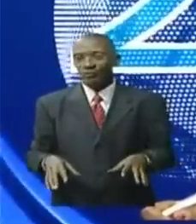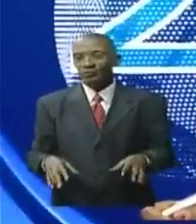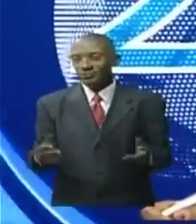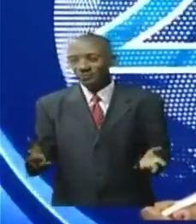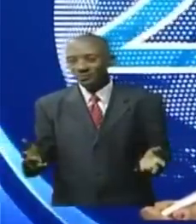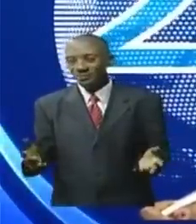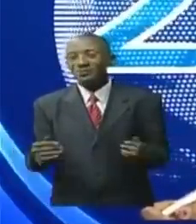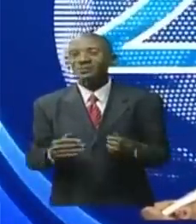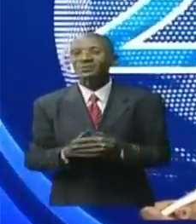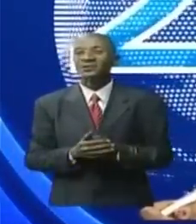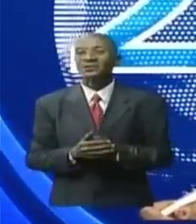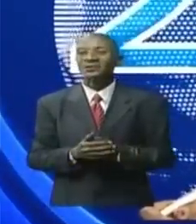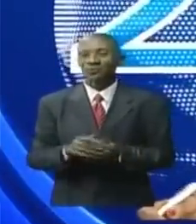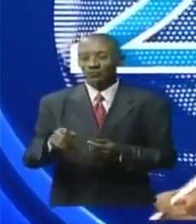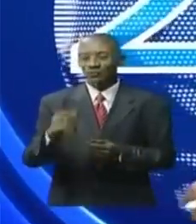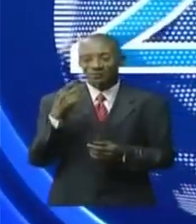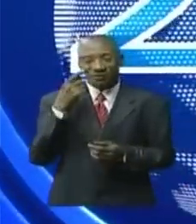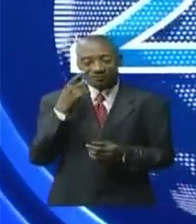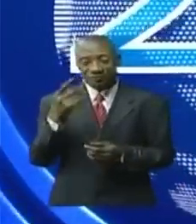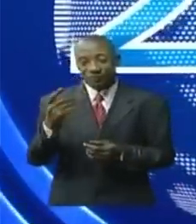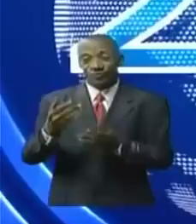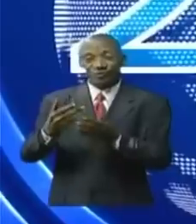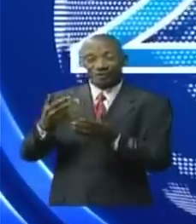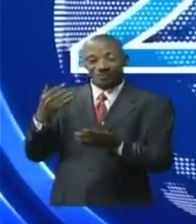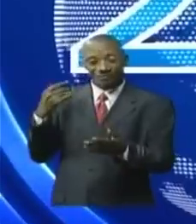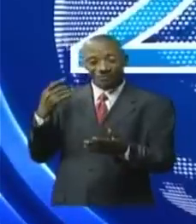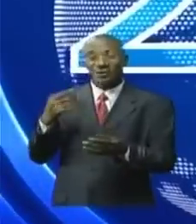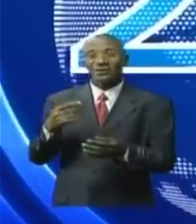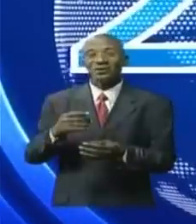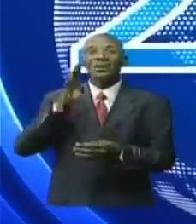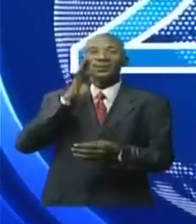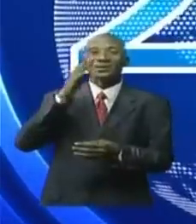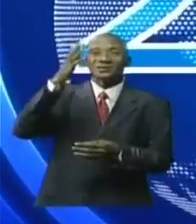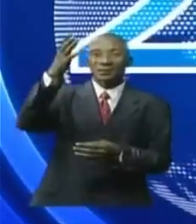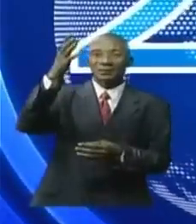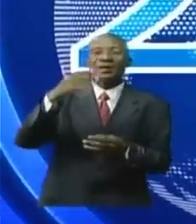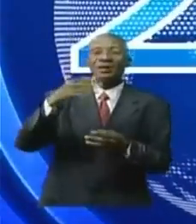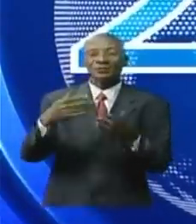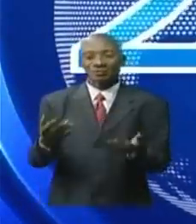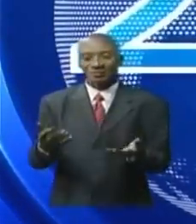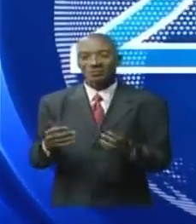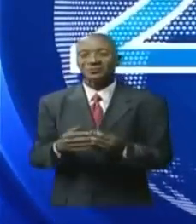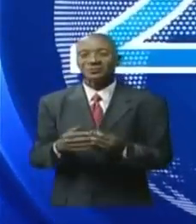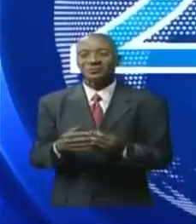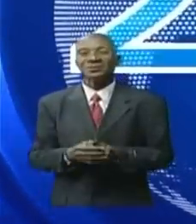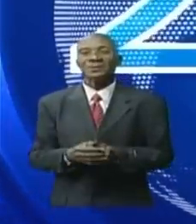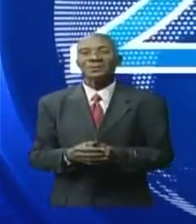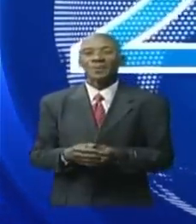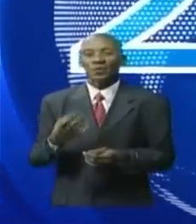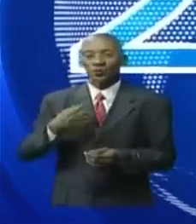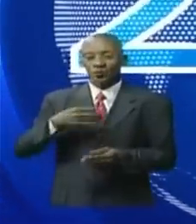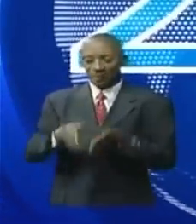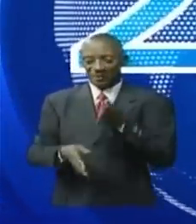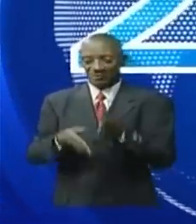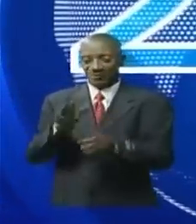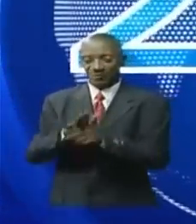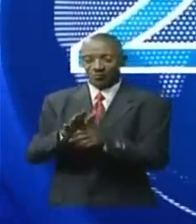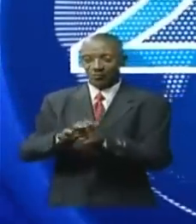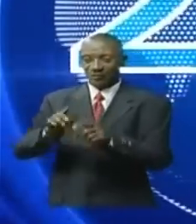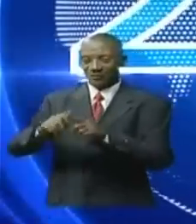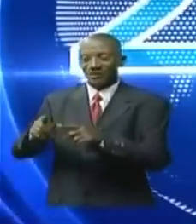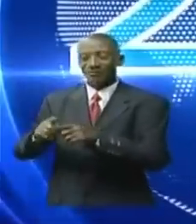lundi, un rapport sera présenté justement à Nairobi par les commandants des forces armées des pays membres de la communauté